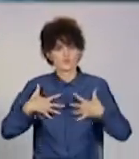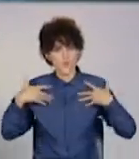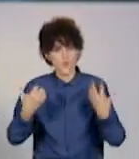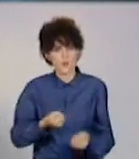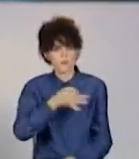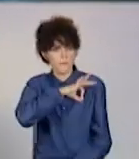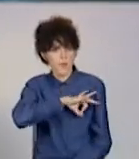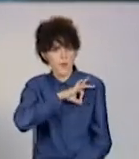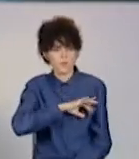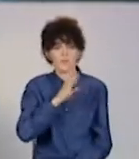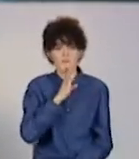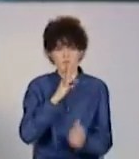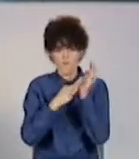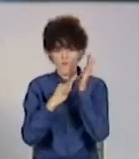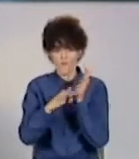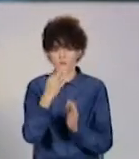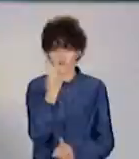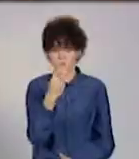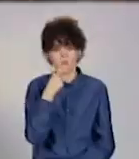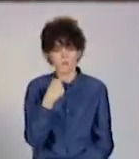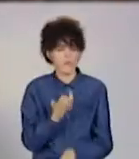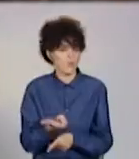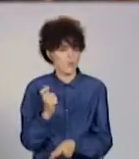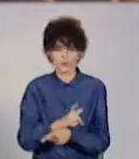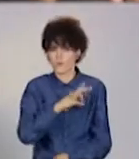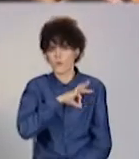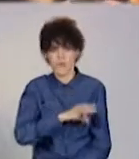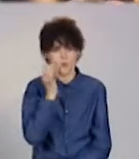Свої 82 вона в цьому певна.